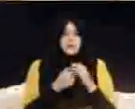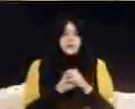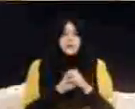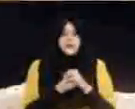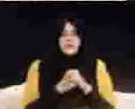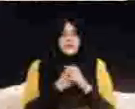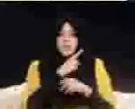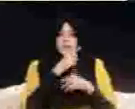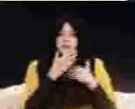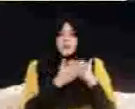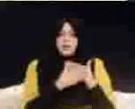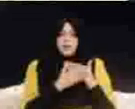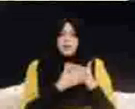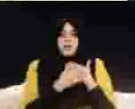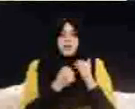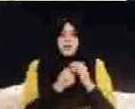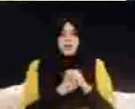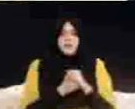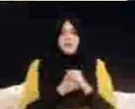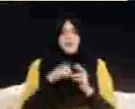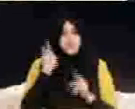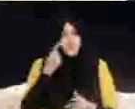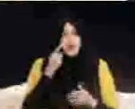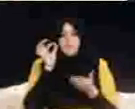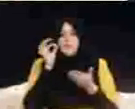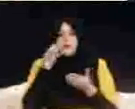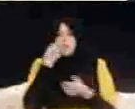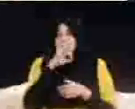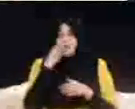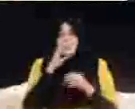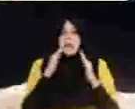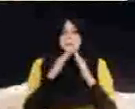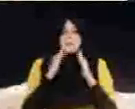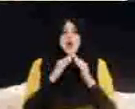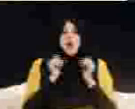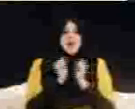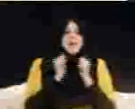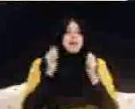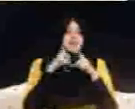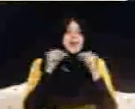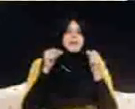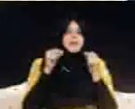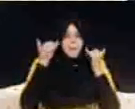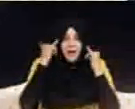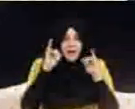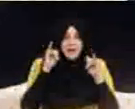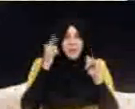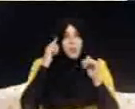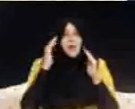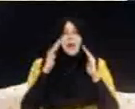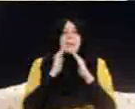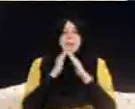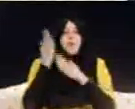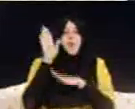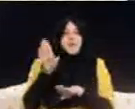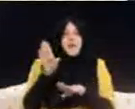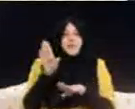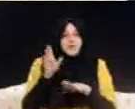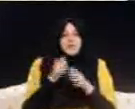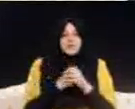تفضل. رقية البيت تكون أولا بقراءة سورة البقرة كما هو مأمور ومطلوب، وأن قراءة